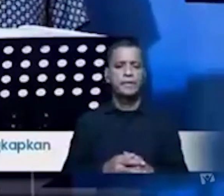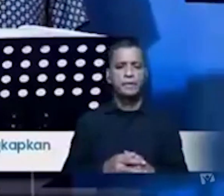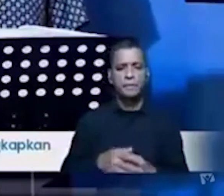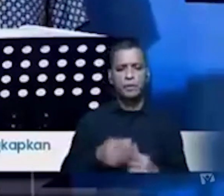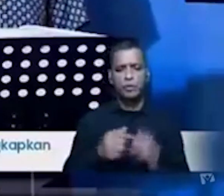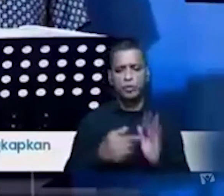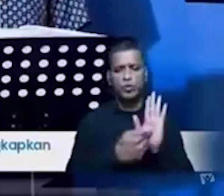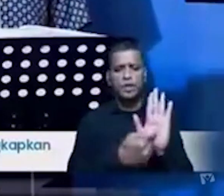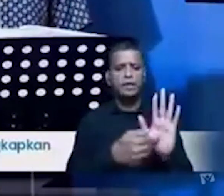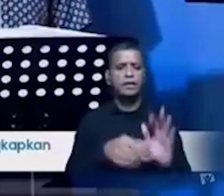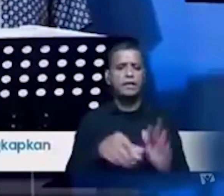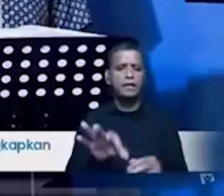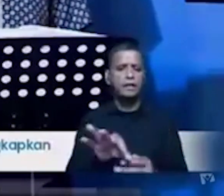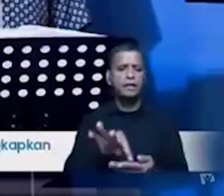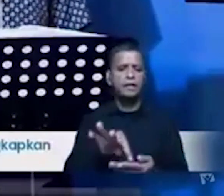Petunjuk yang